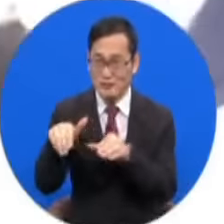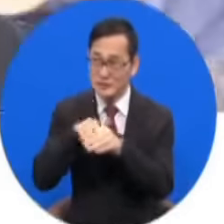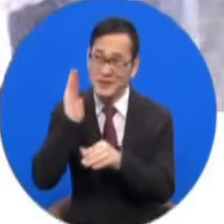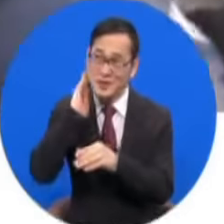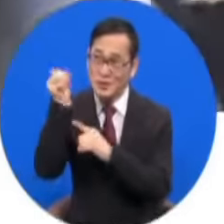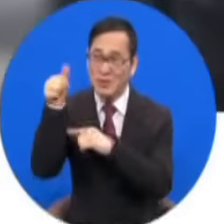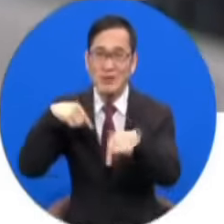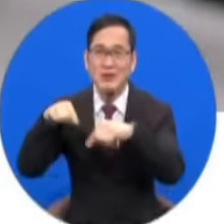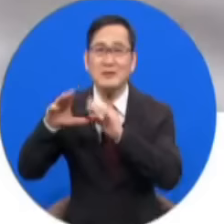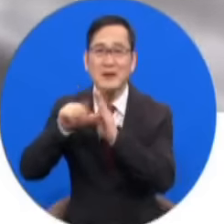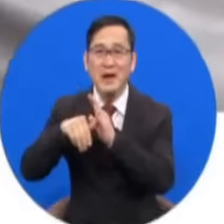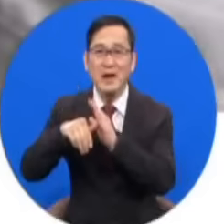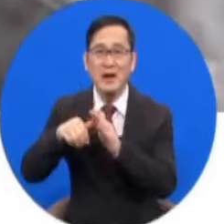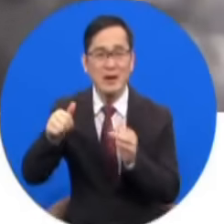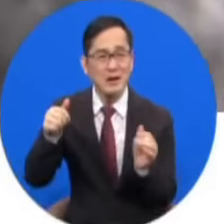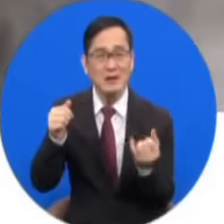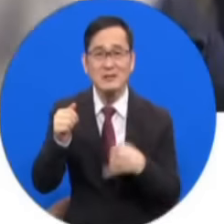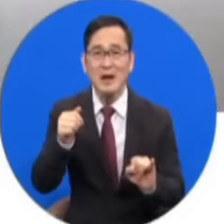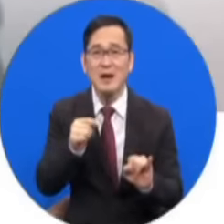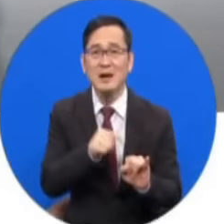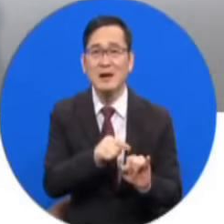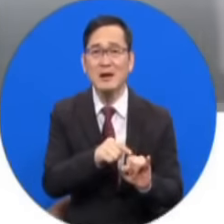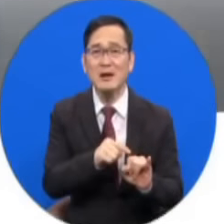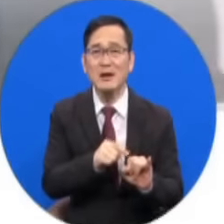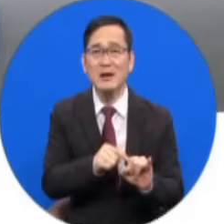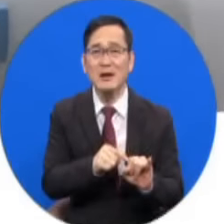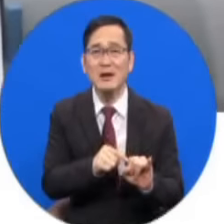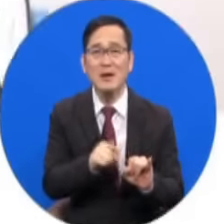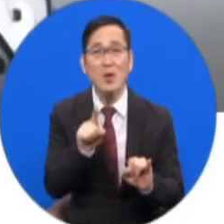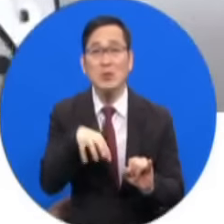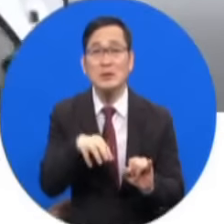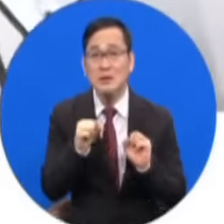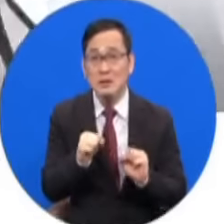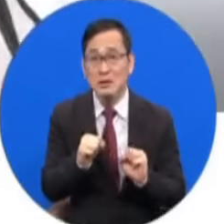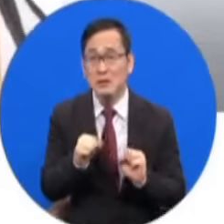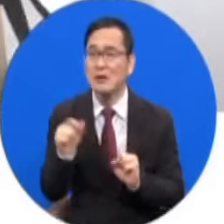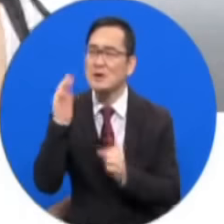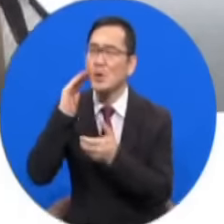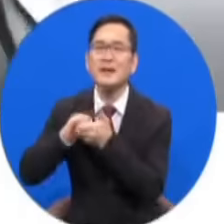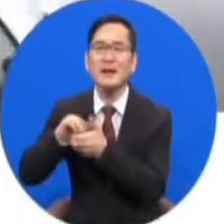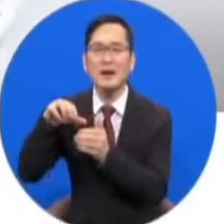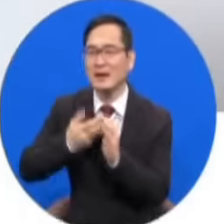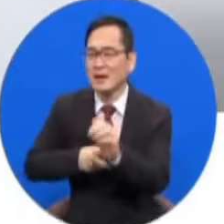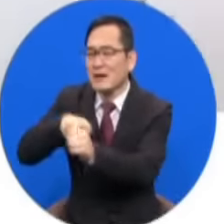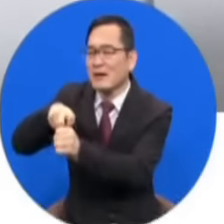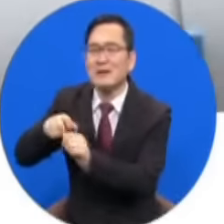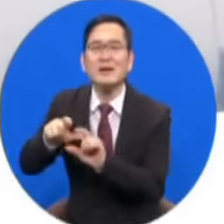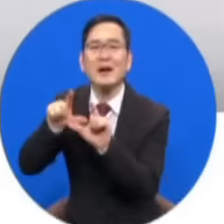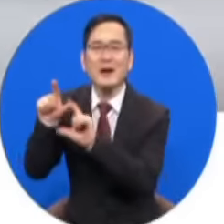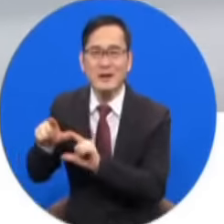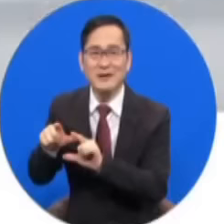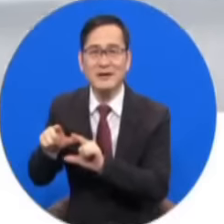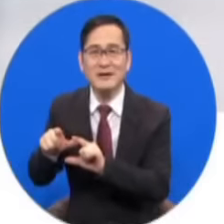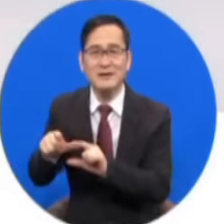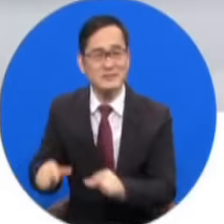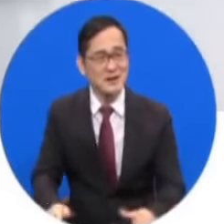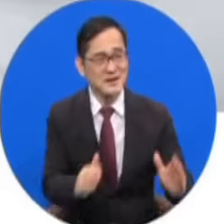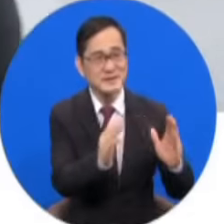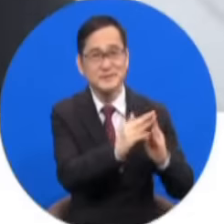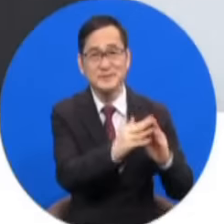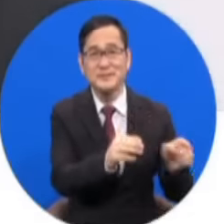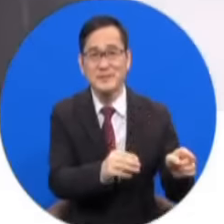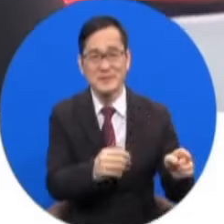2020년에 문다 씨 어디 살고 있다고 우리가 알고 있습니까 청와대에 살았잖아요 그러니까 자기는 국가 재산이 청와대 그냥 슬적